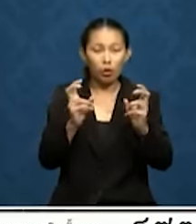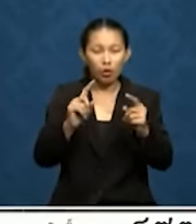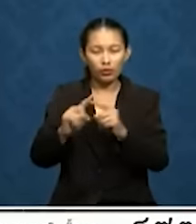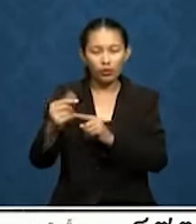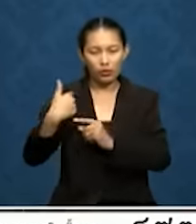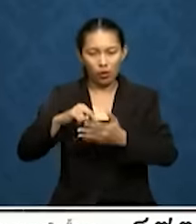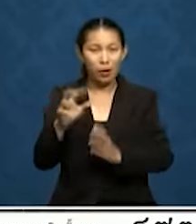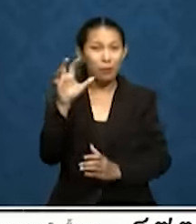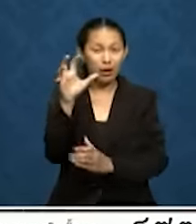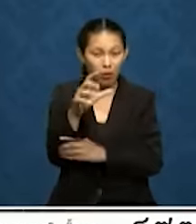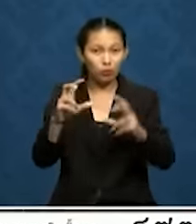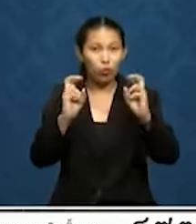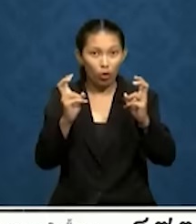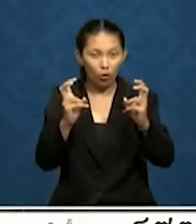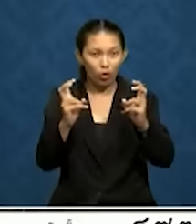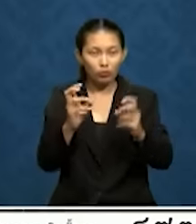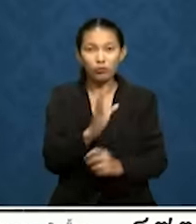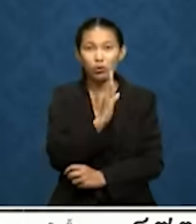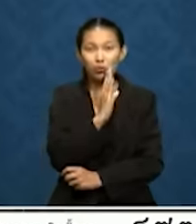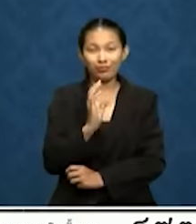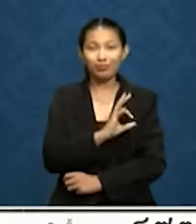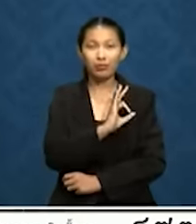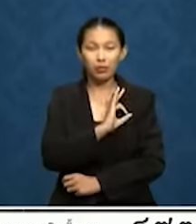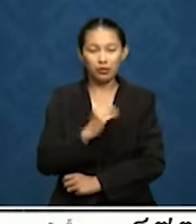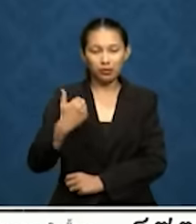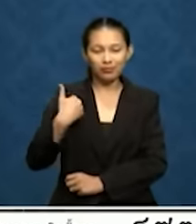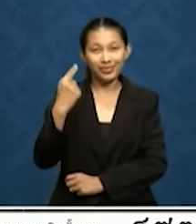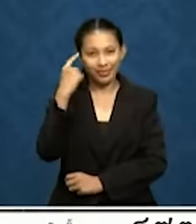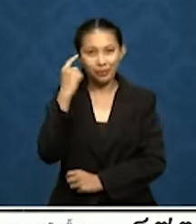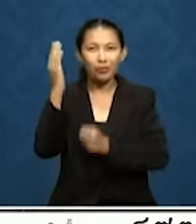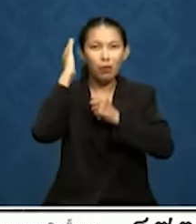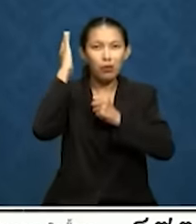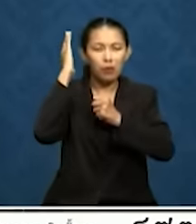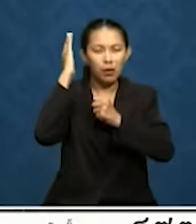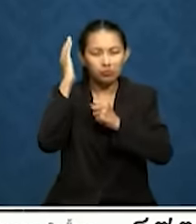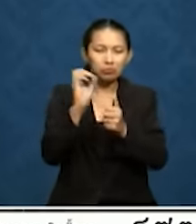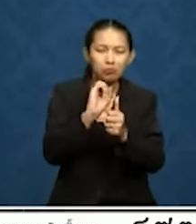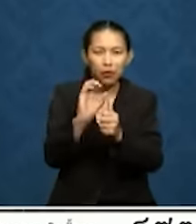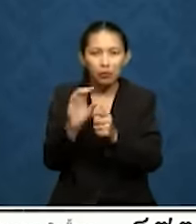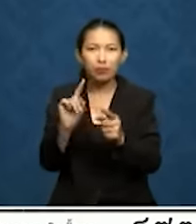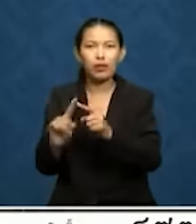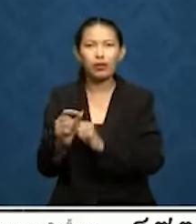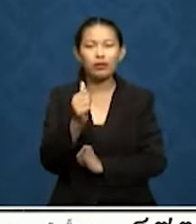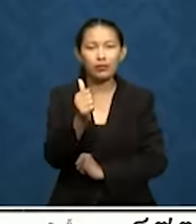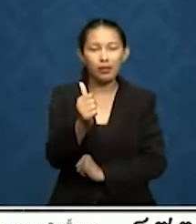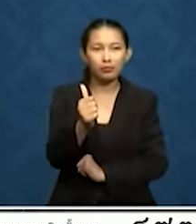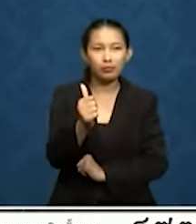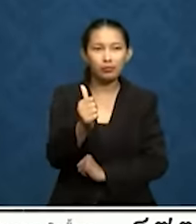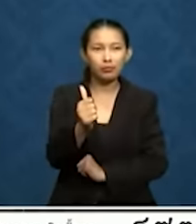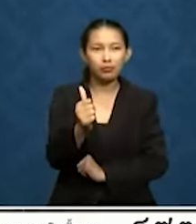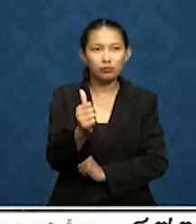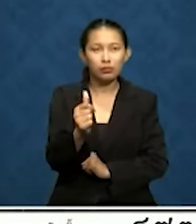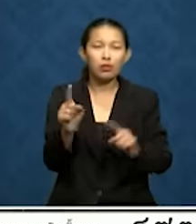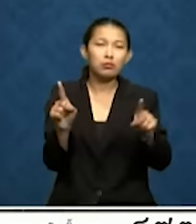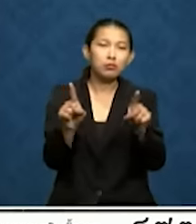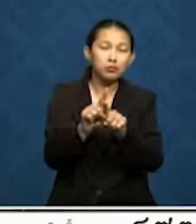ยติเนี่ยผู้สมาชิกเนี่ยก็มีสิทธิ์ที่จะอภิปรายให้ความเห็นนะครับก็ไม่ต่างจากตอนที่การ